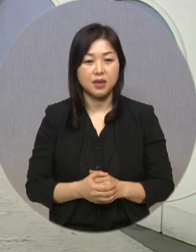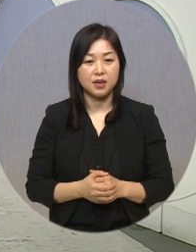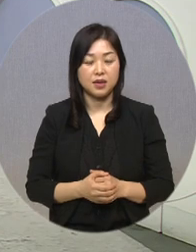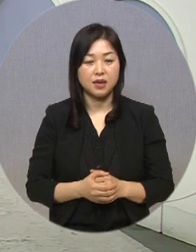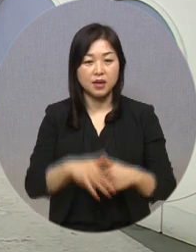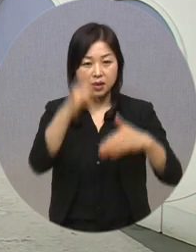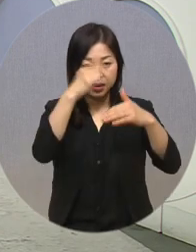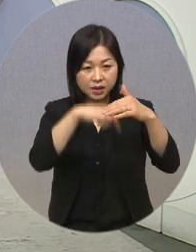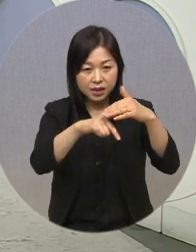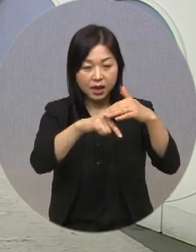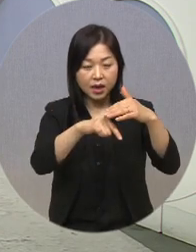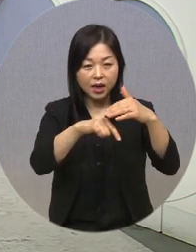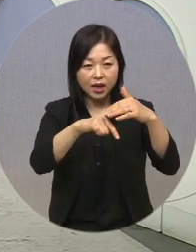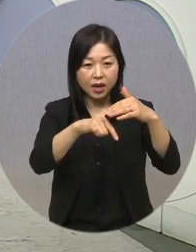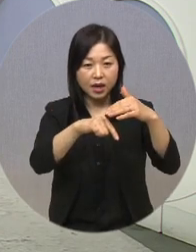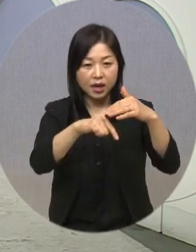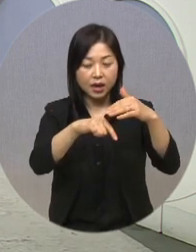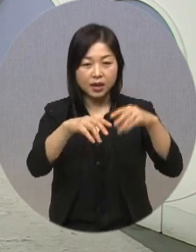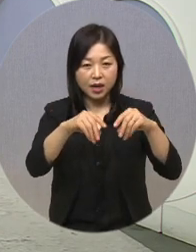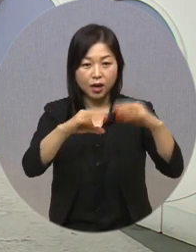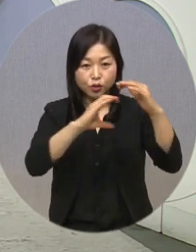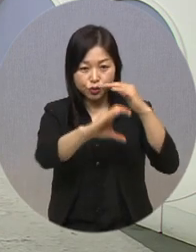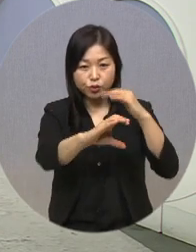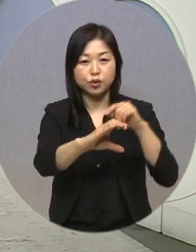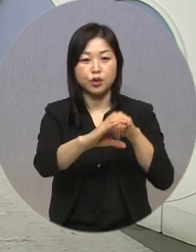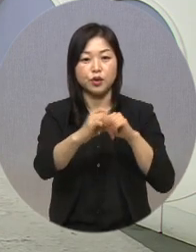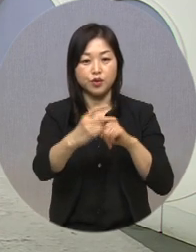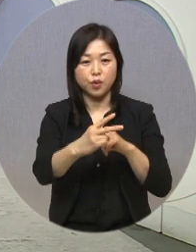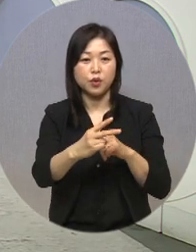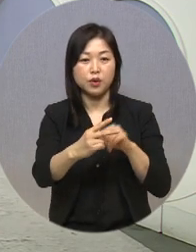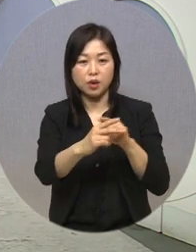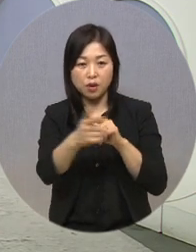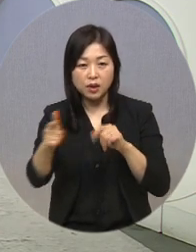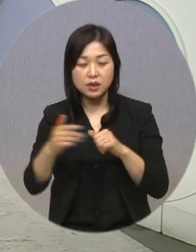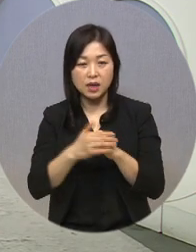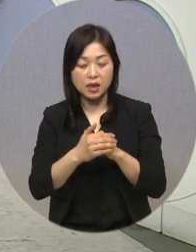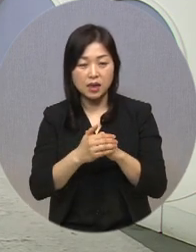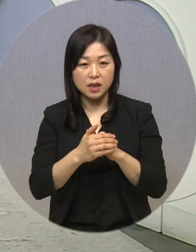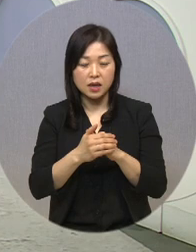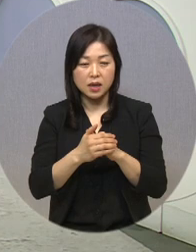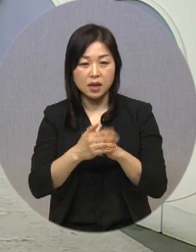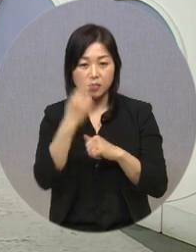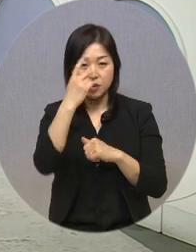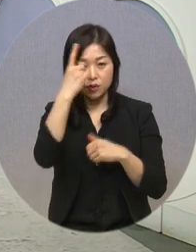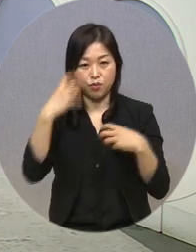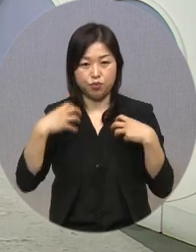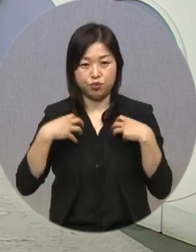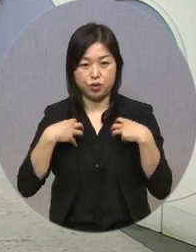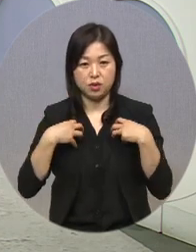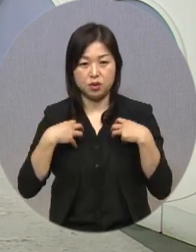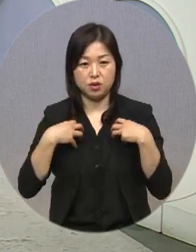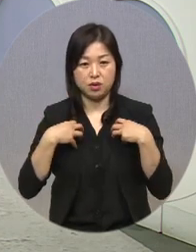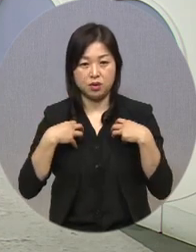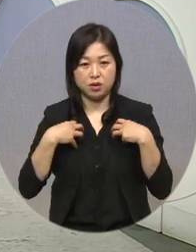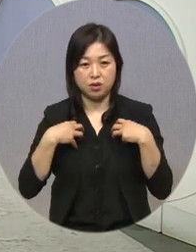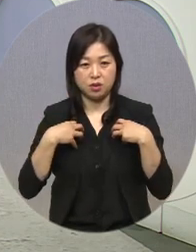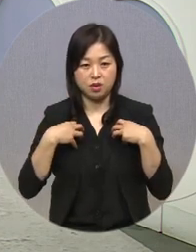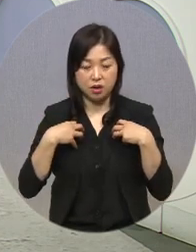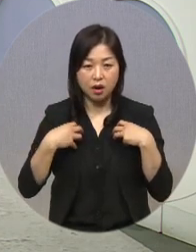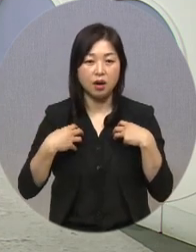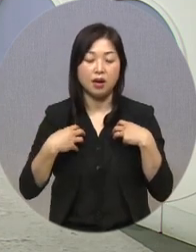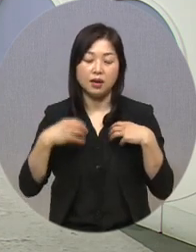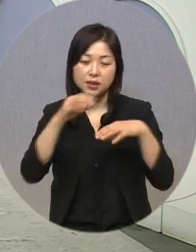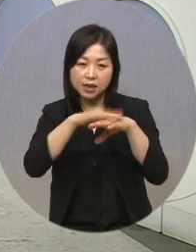땅굴 문제라든가 이런 것을 이제 미국 정부에서 심각하게 다루도록 여러 가지